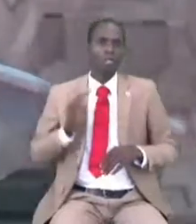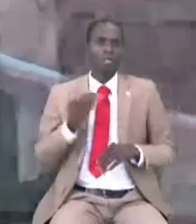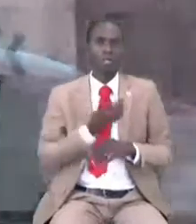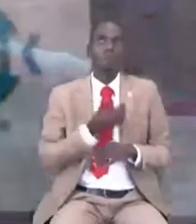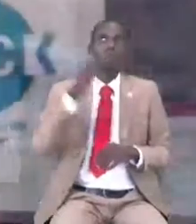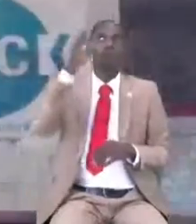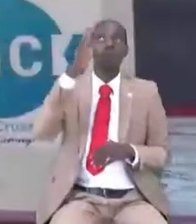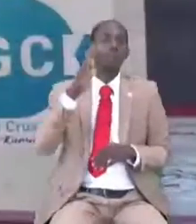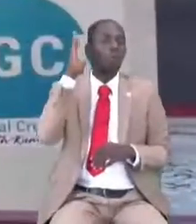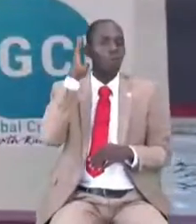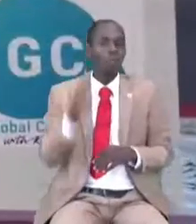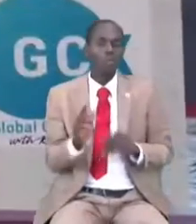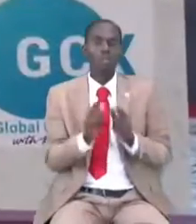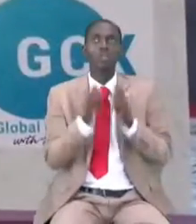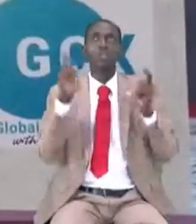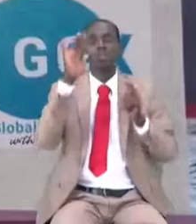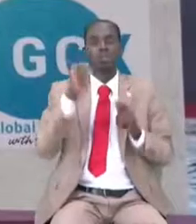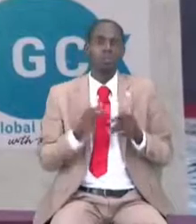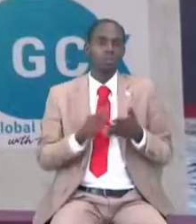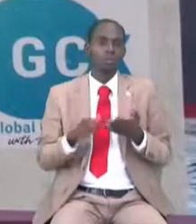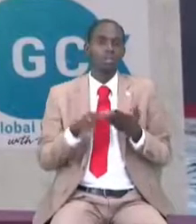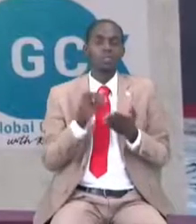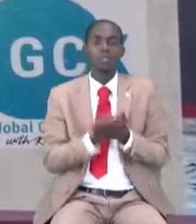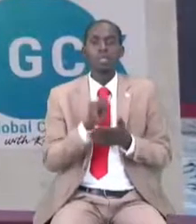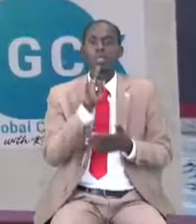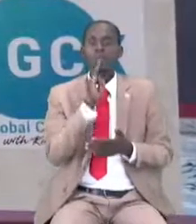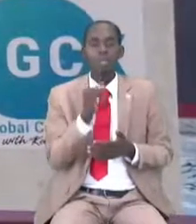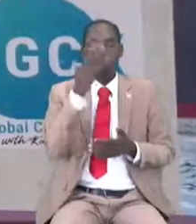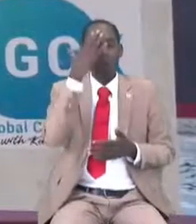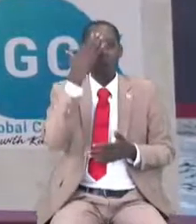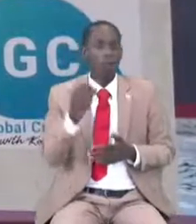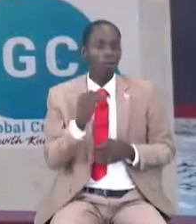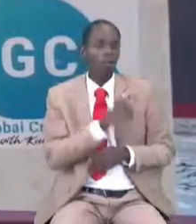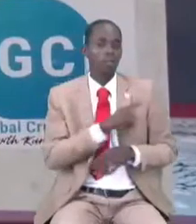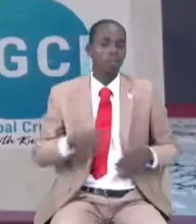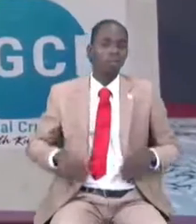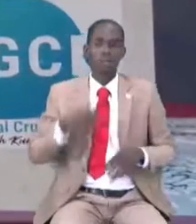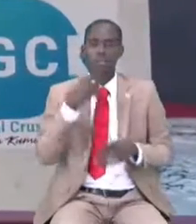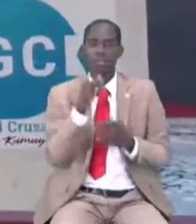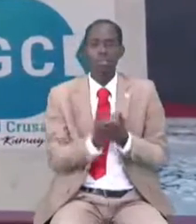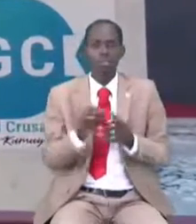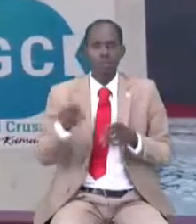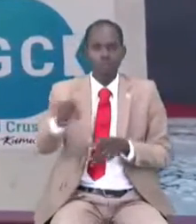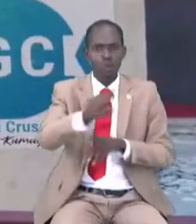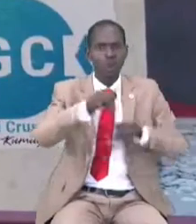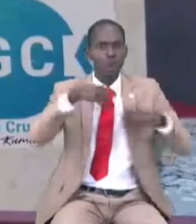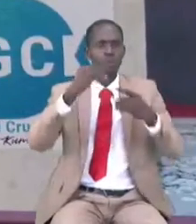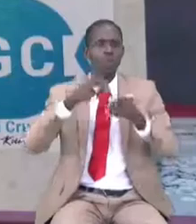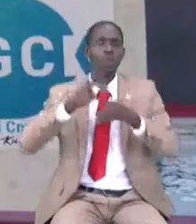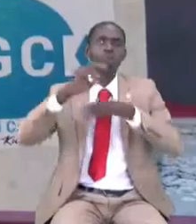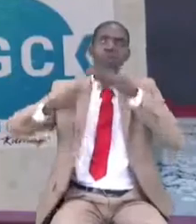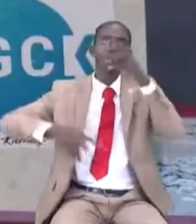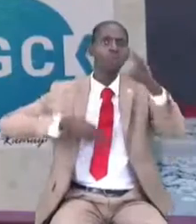a dit, allez partout le monde entier et prêchez la bonne nouvelle, l'évangile à toute la création. Nous allons à la